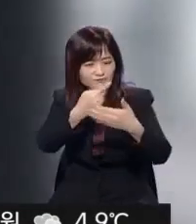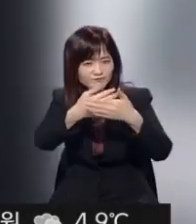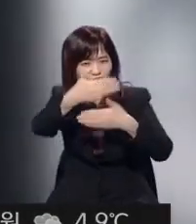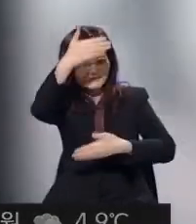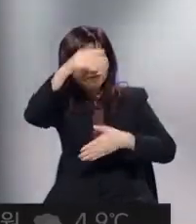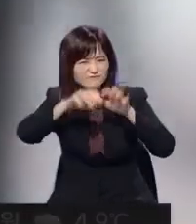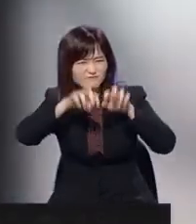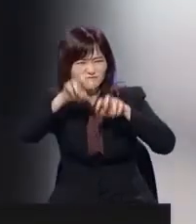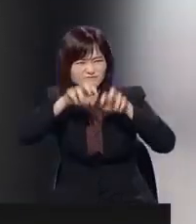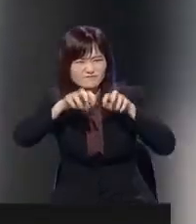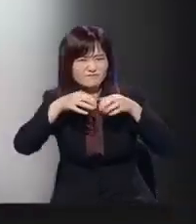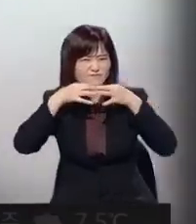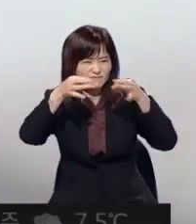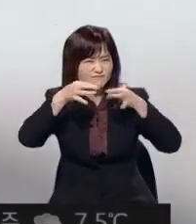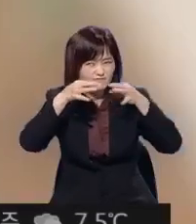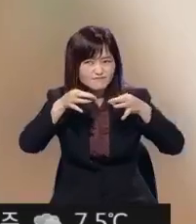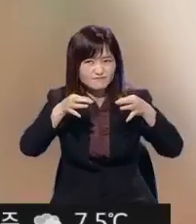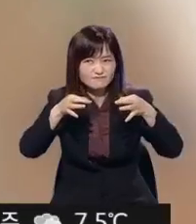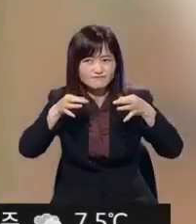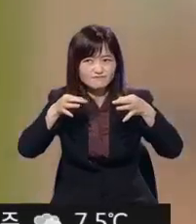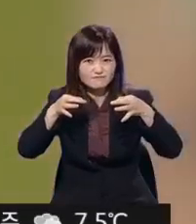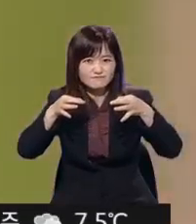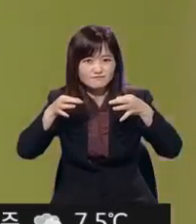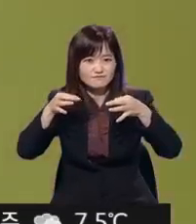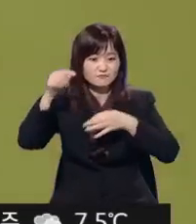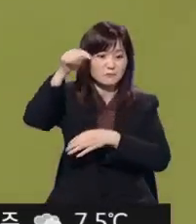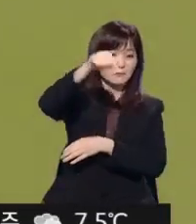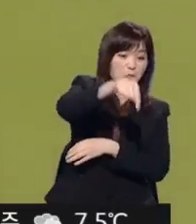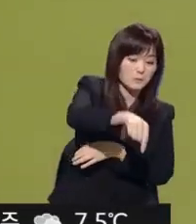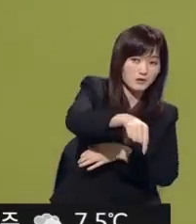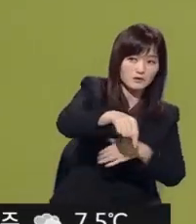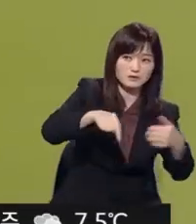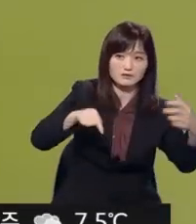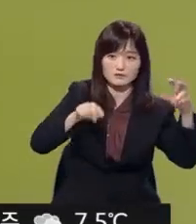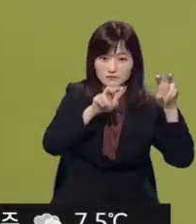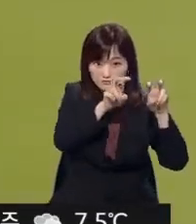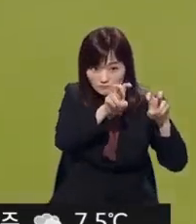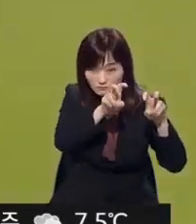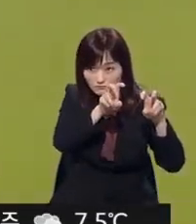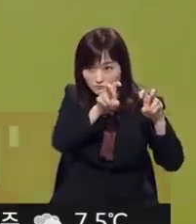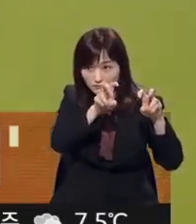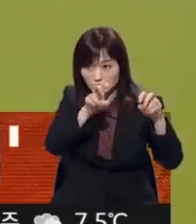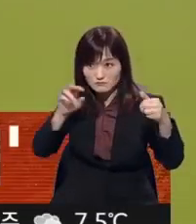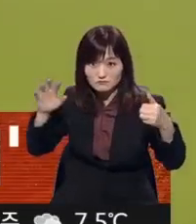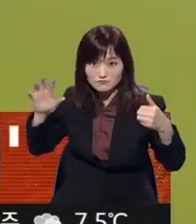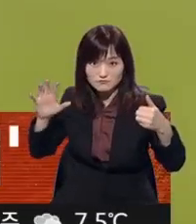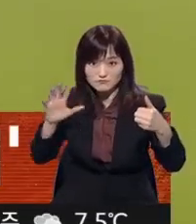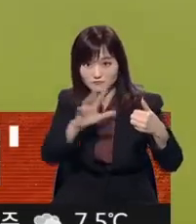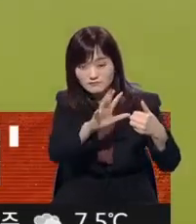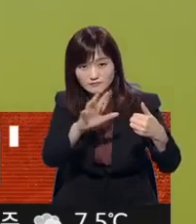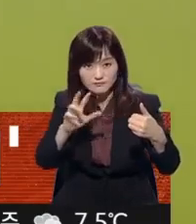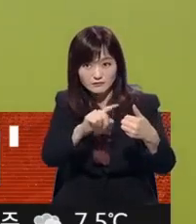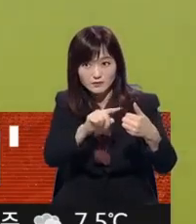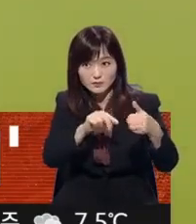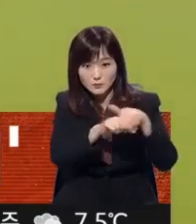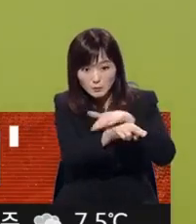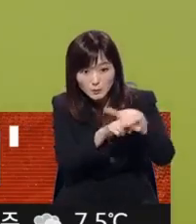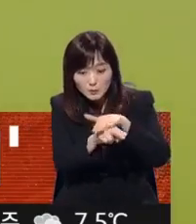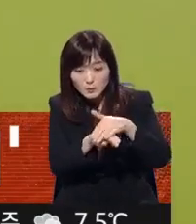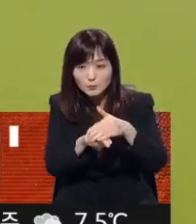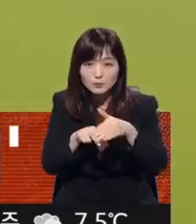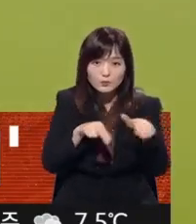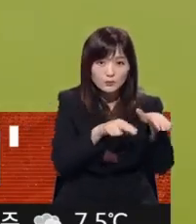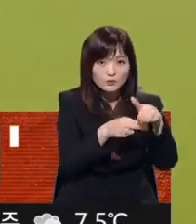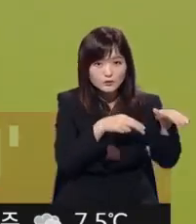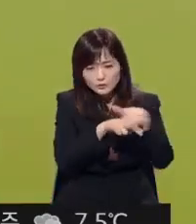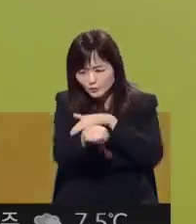마구 짖습니다. 마당으로 나온 강아지들 곧장 공룡에게로 돌진합니다. 공룡은 강아지들을 피해서 요리조리